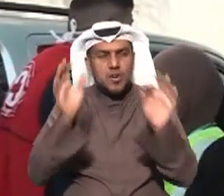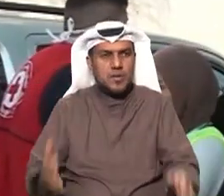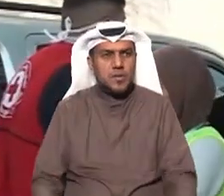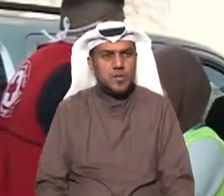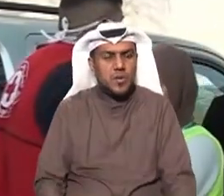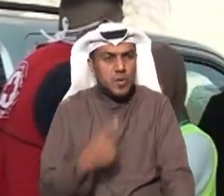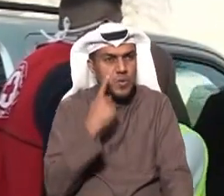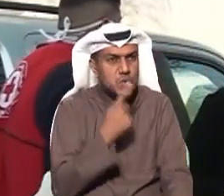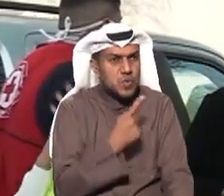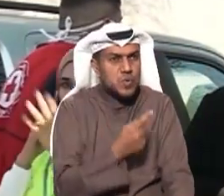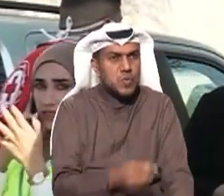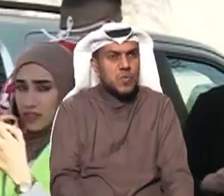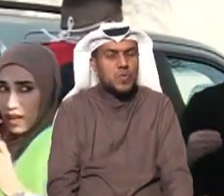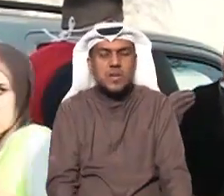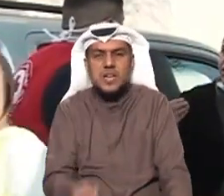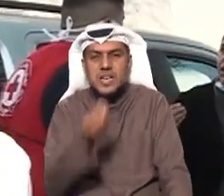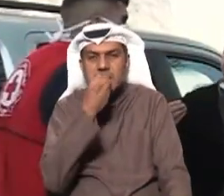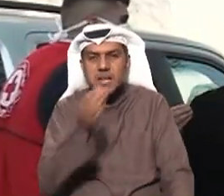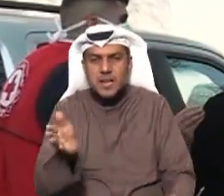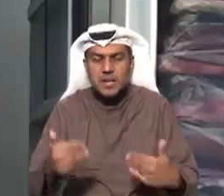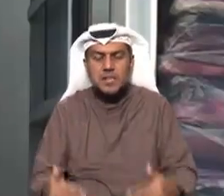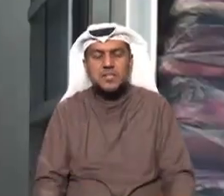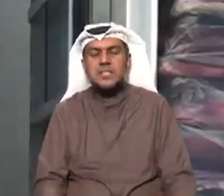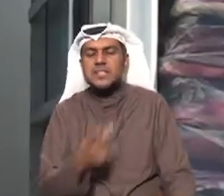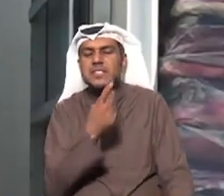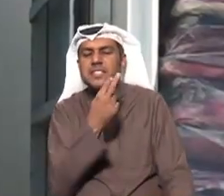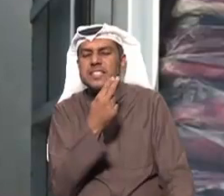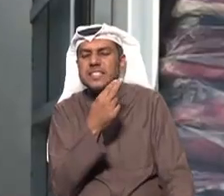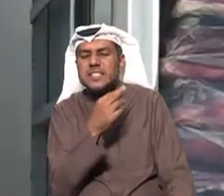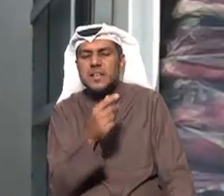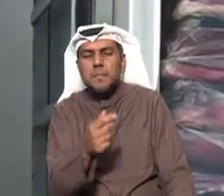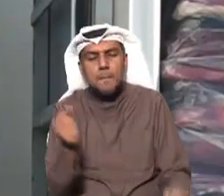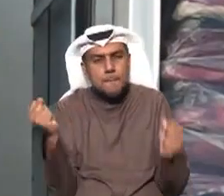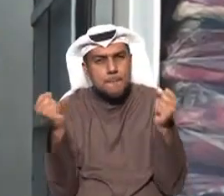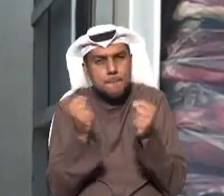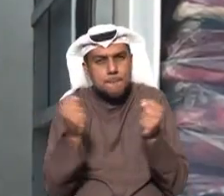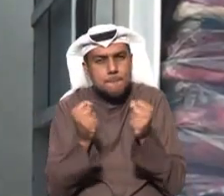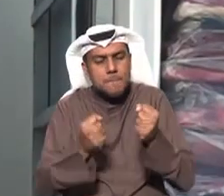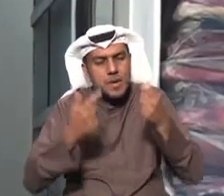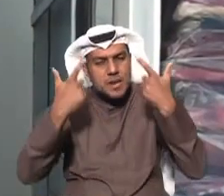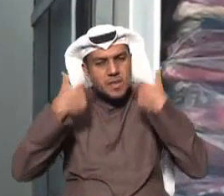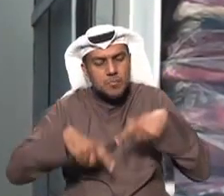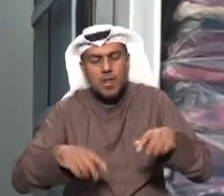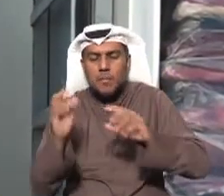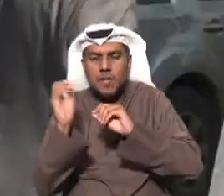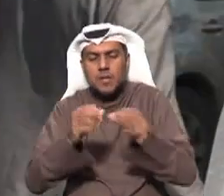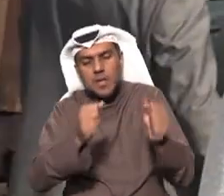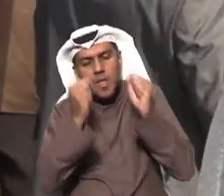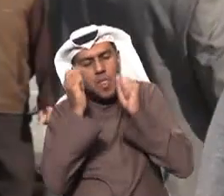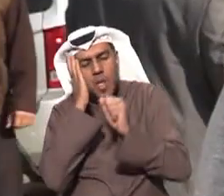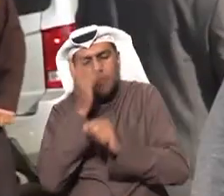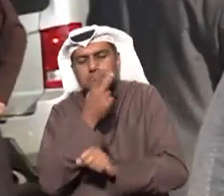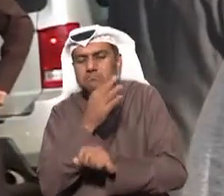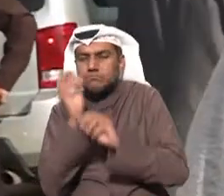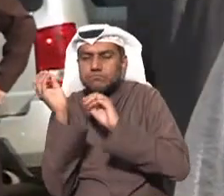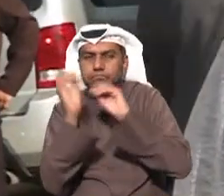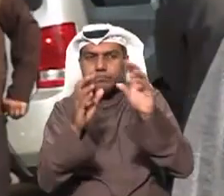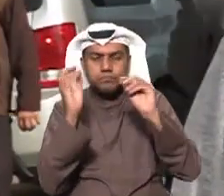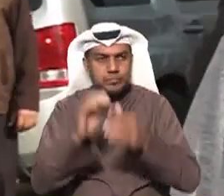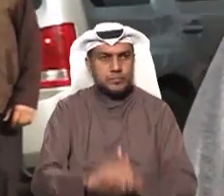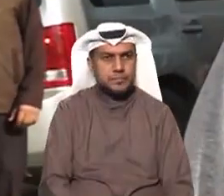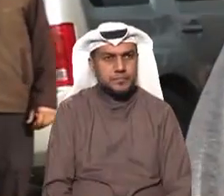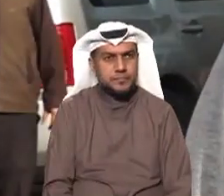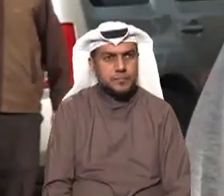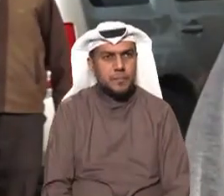توزيع المواد العينية الغذائية والتعقيمية وكسوة الشتاء للمتضررين. استجابت جمعية الهلال الأحمر